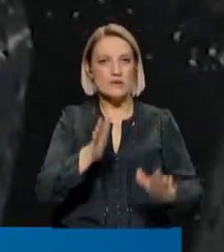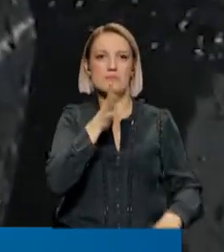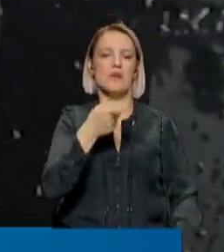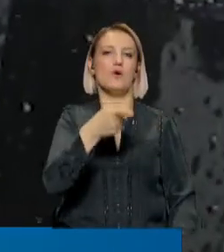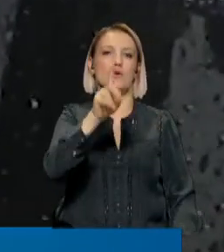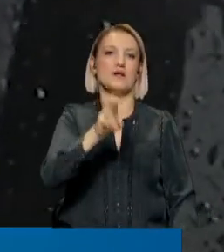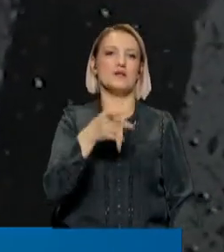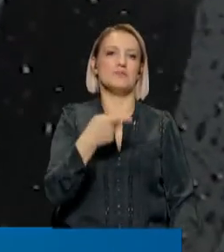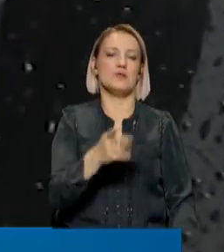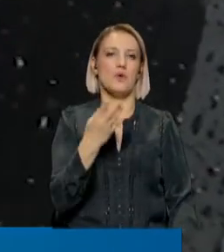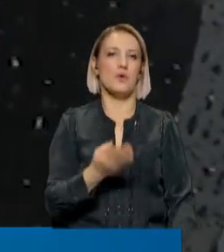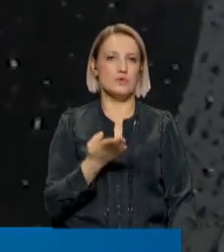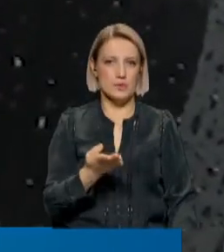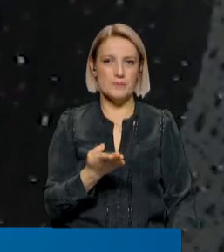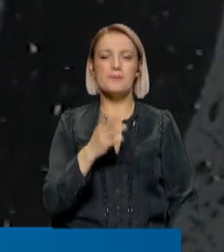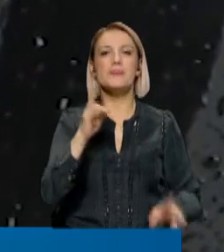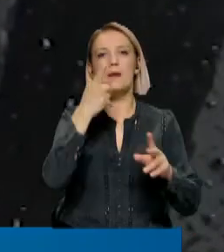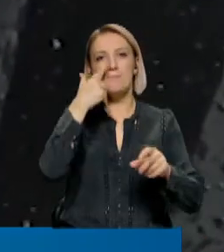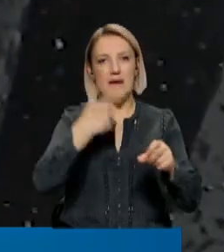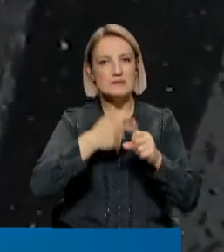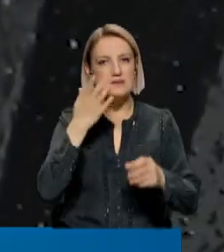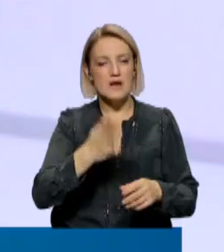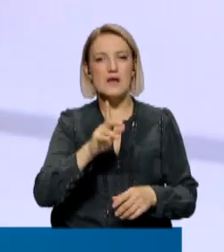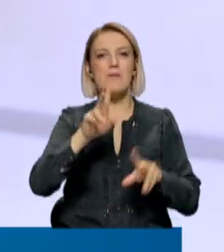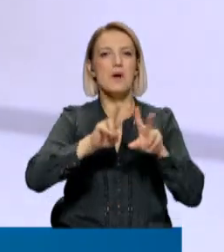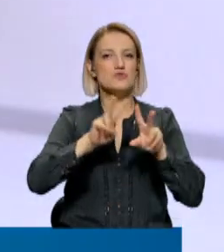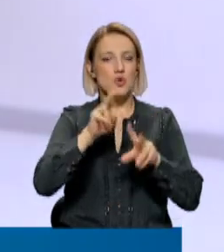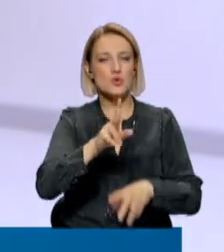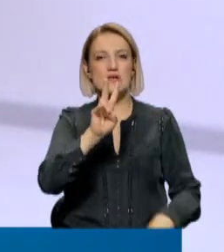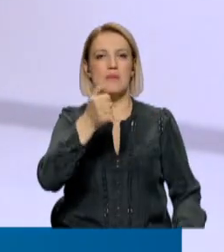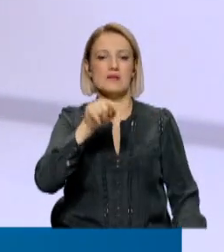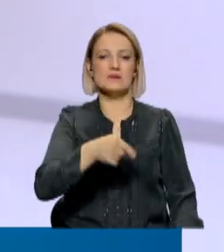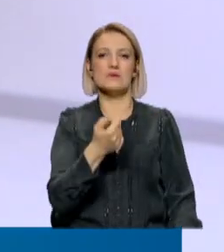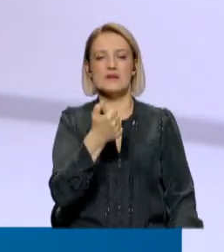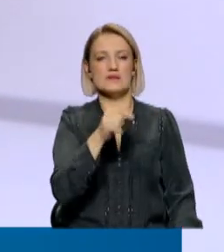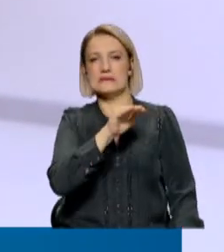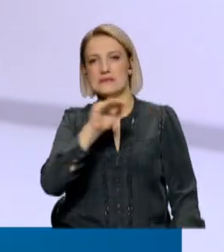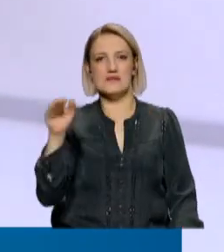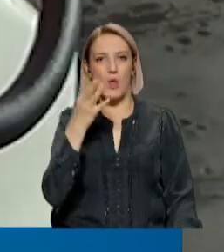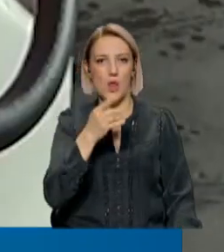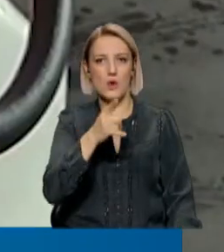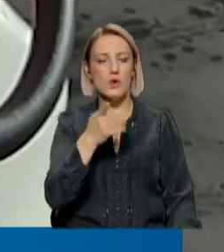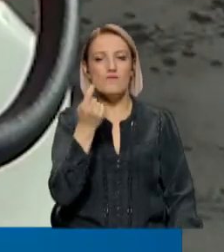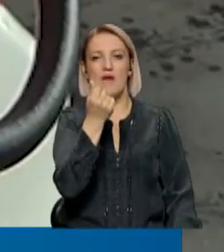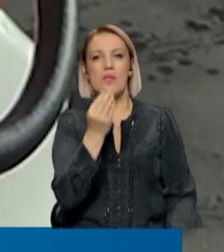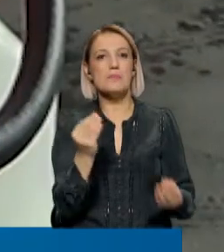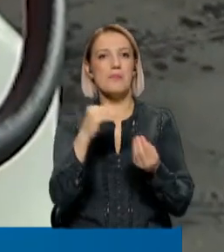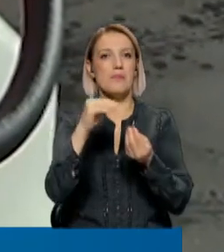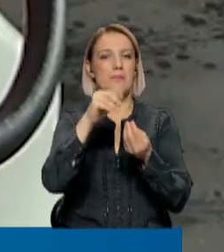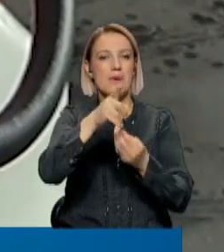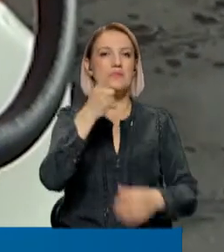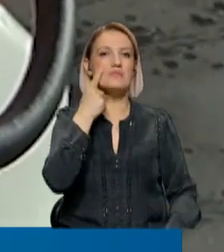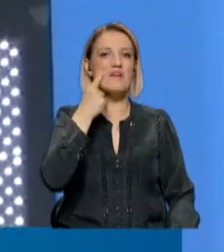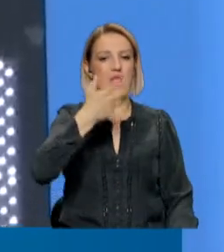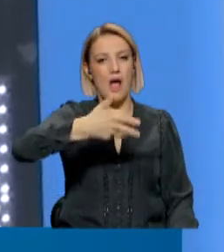Benzinin litresi 26 lirayı aştı. Motorinin litre fiyatı ise 26 lira sınırına dayandı. Üstelik fiyat arttıkça